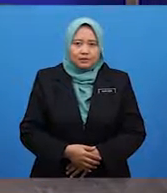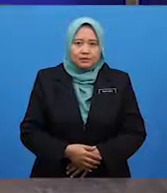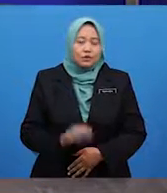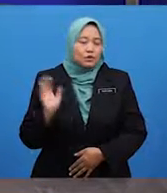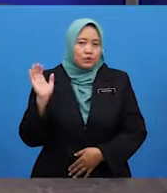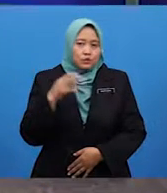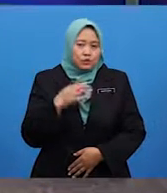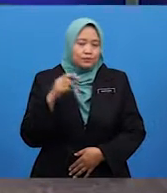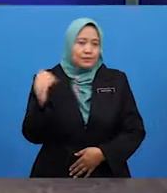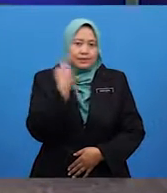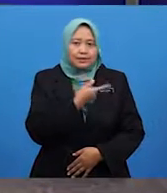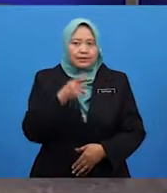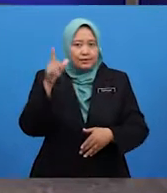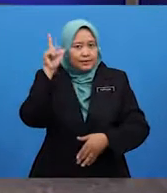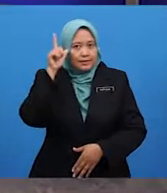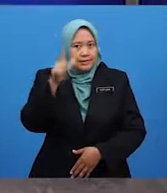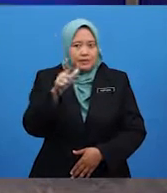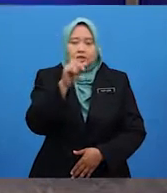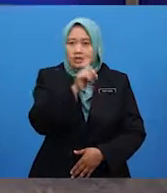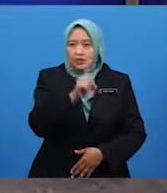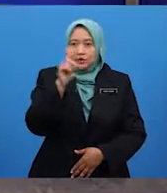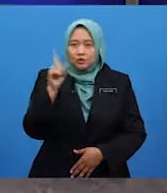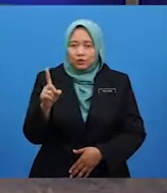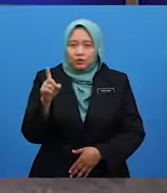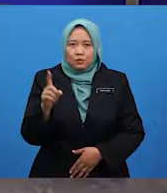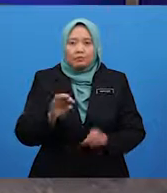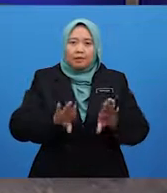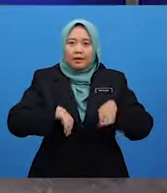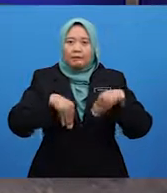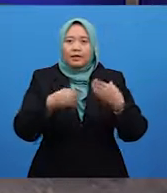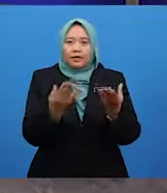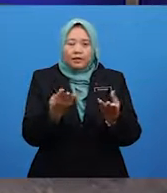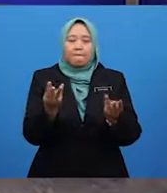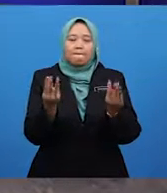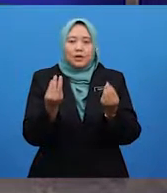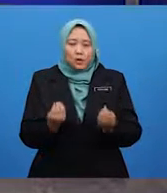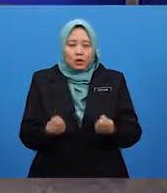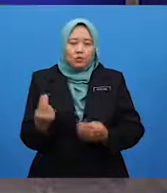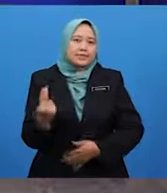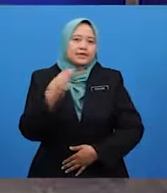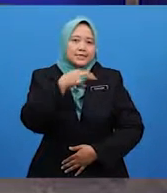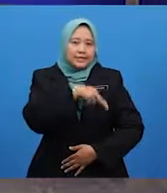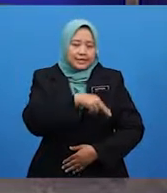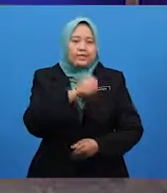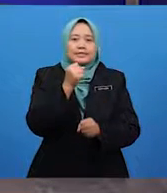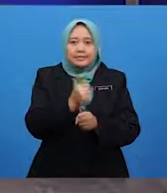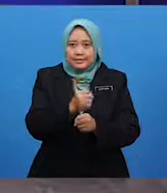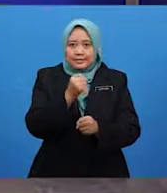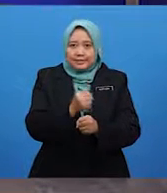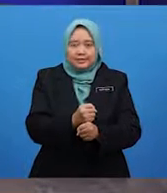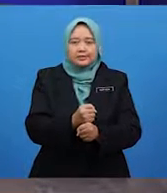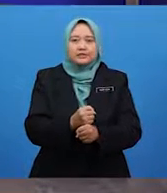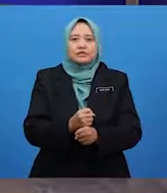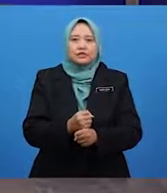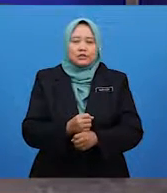penghasilan kerja kursus. Ya, baik Cikgu Don. Tetapi sebelum tu pelajar-pelajar, pelajar kena tahu anda